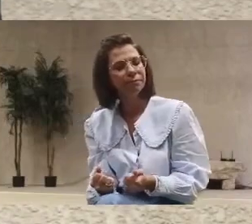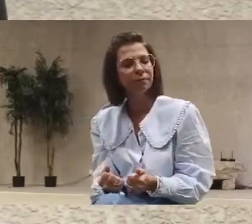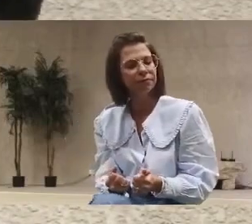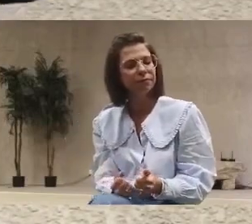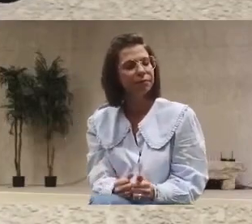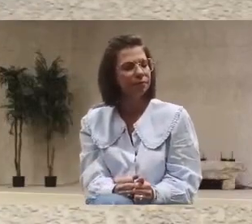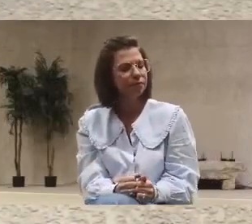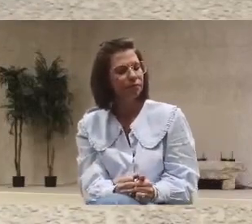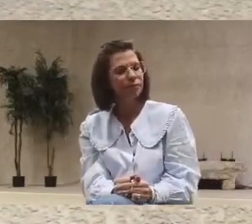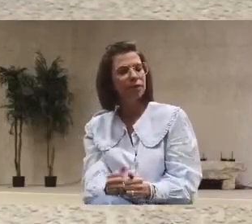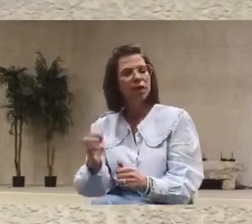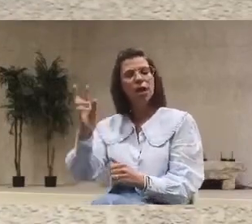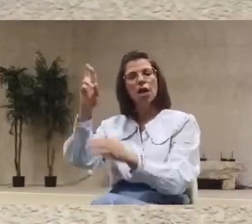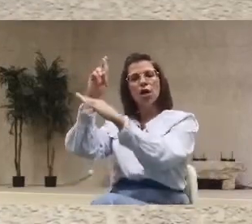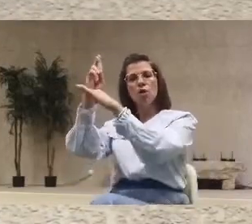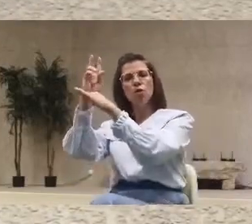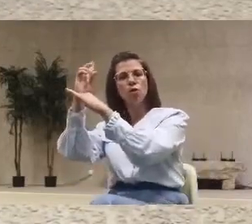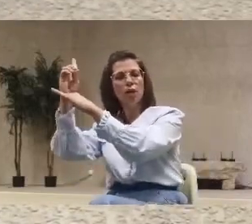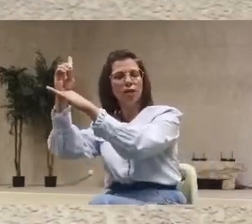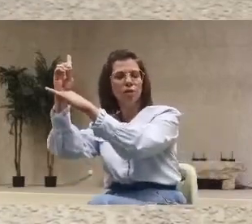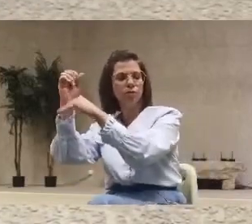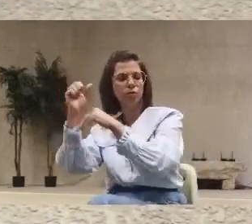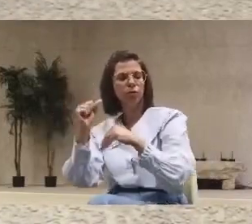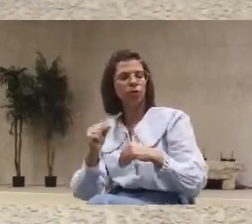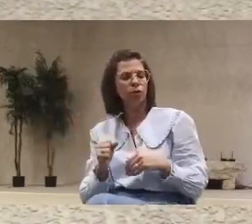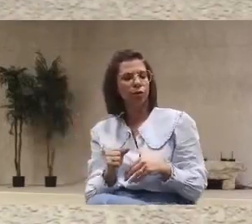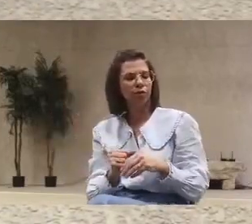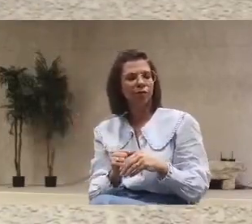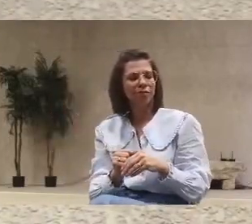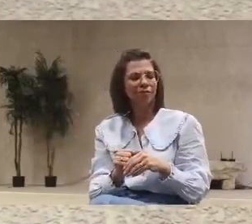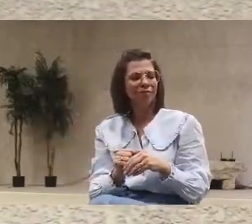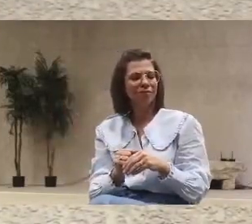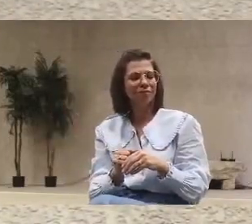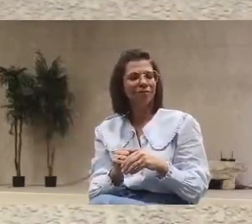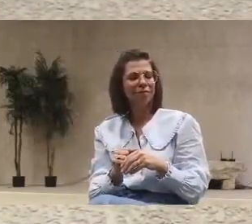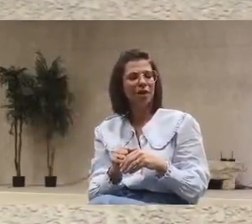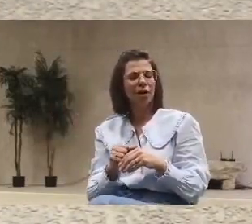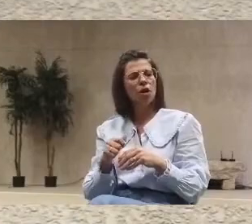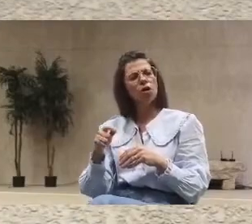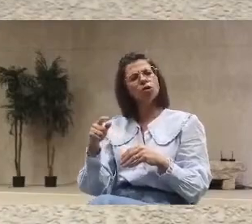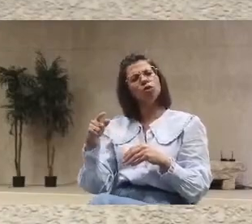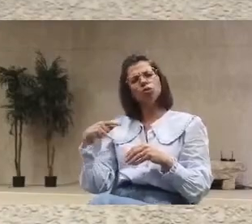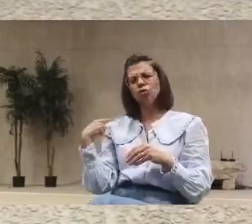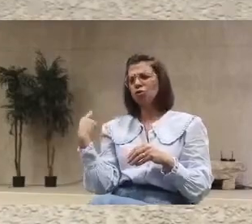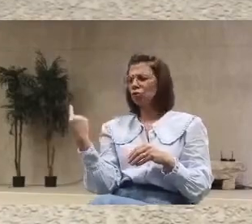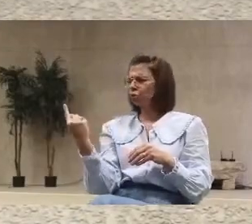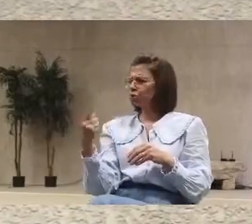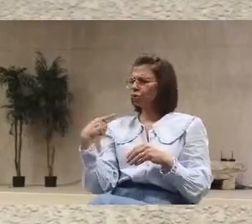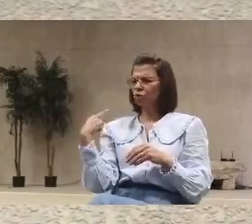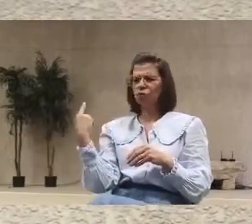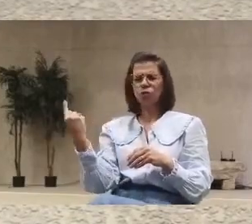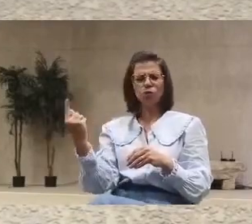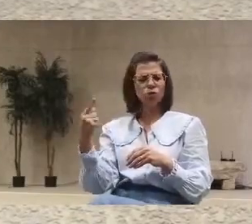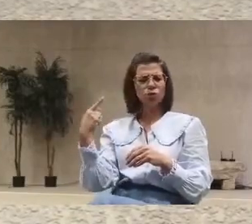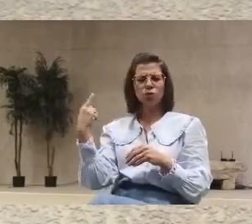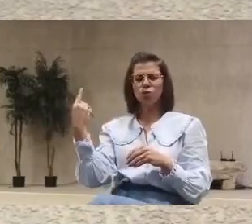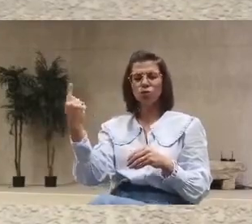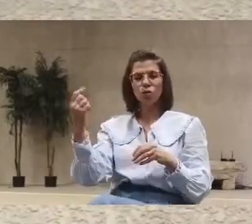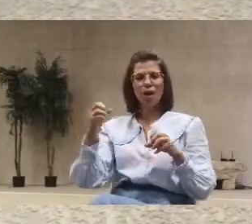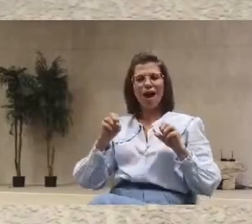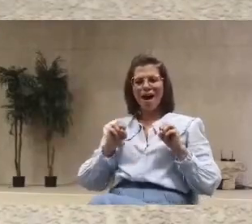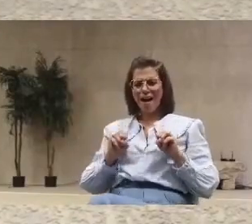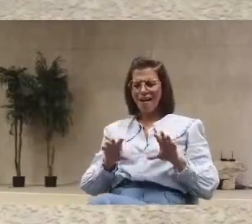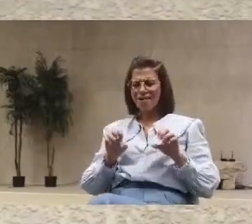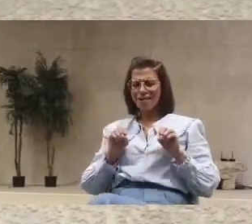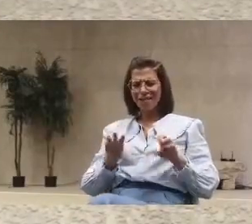le royaume de Dieu est constamment, en réalité, décrit. Et s'il y a bien